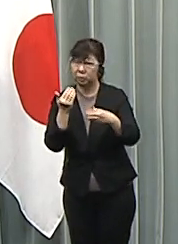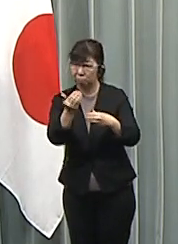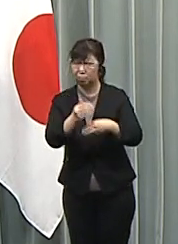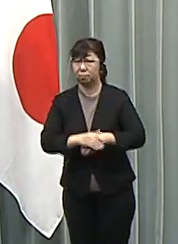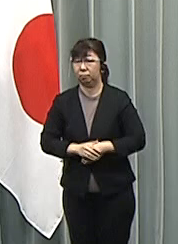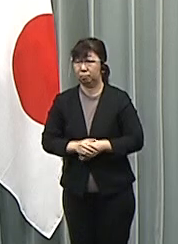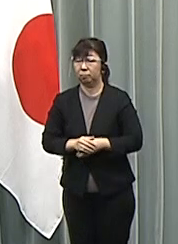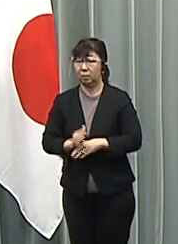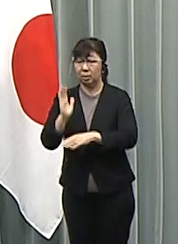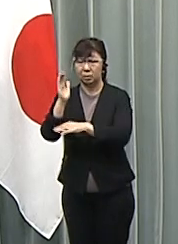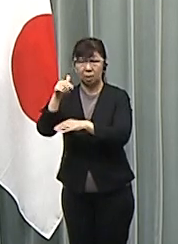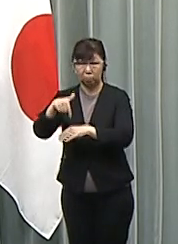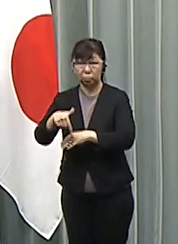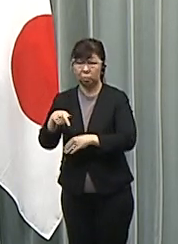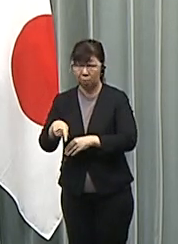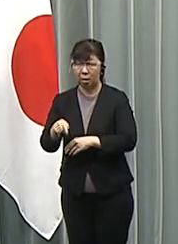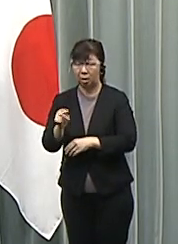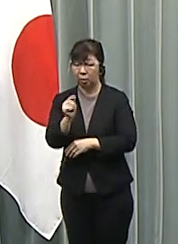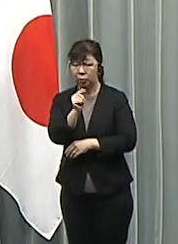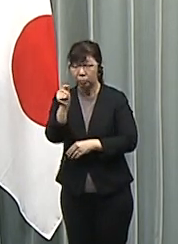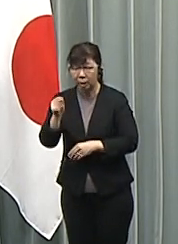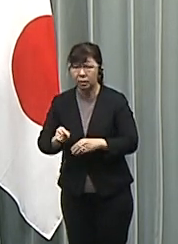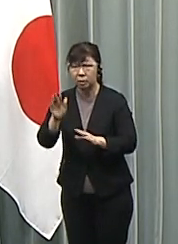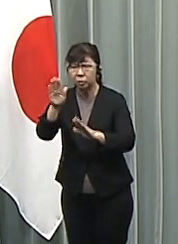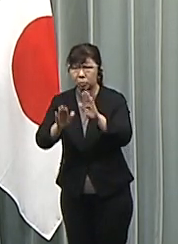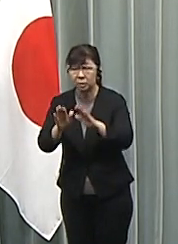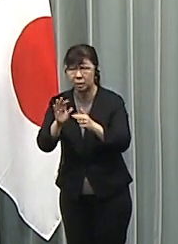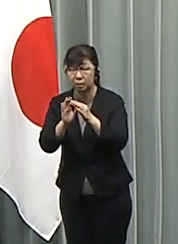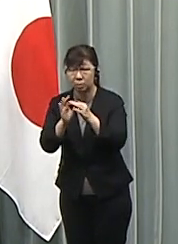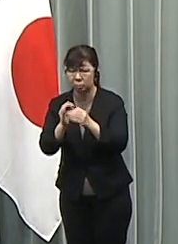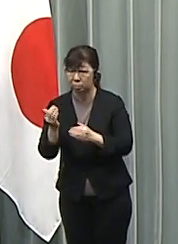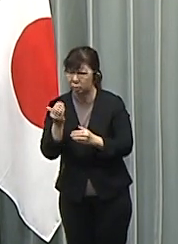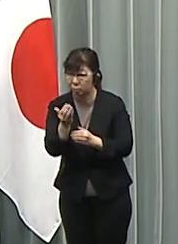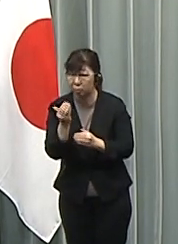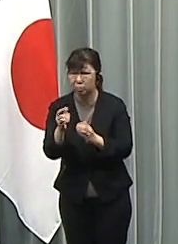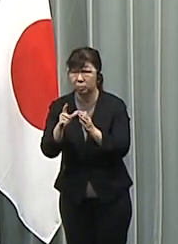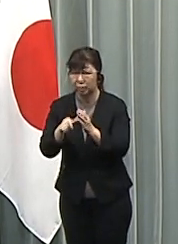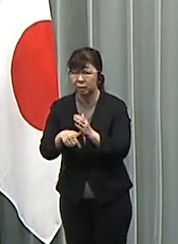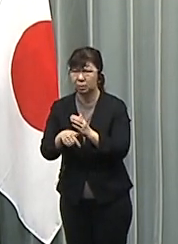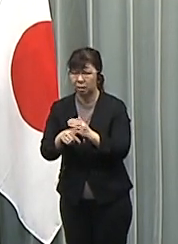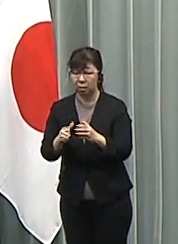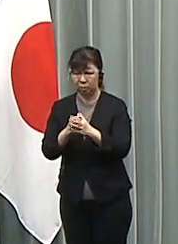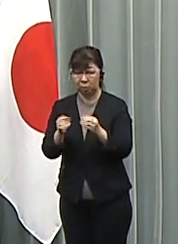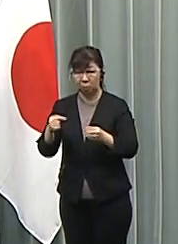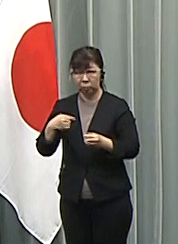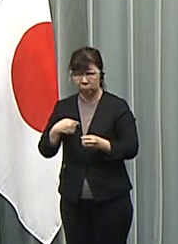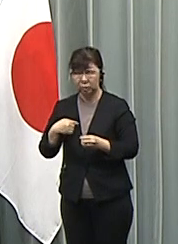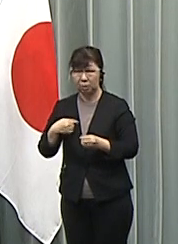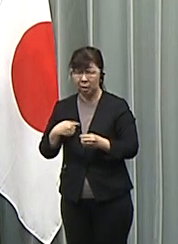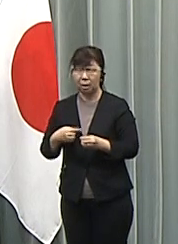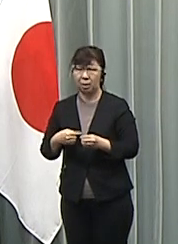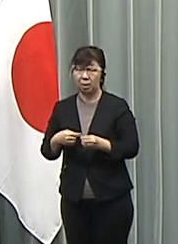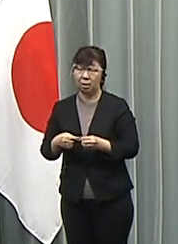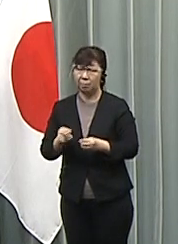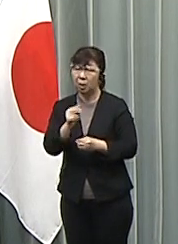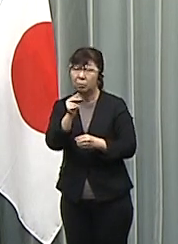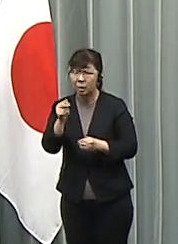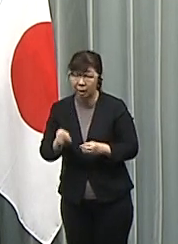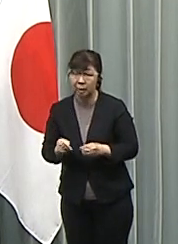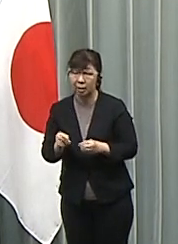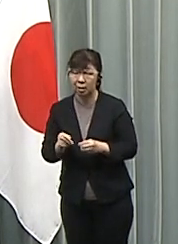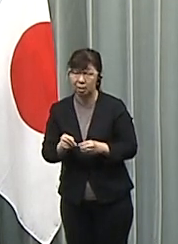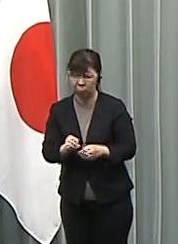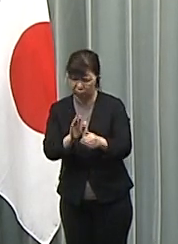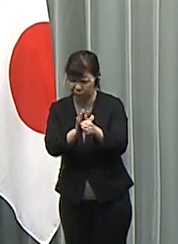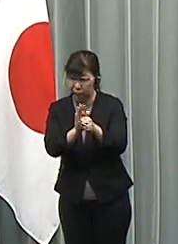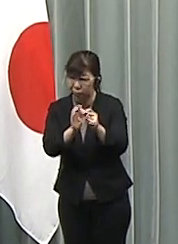官をはじめ政府はですね、ウクライナ情勢に関する質問などの際に、日本としてはウクライナの主権と領土の一体性を一貫して支持し